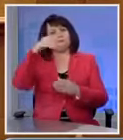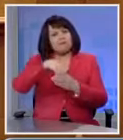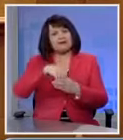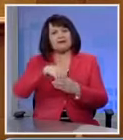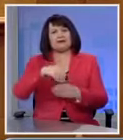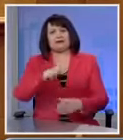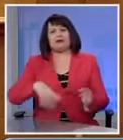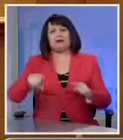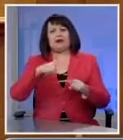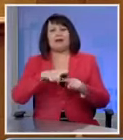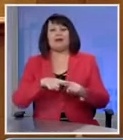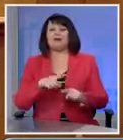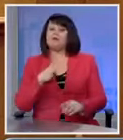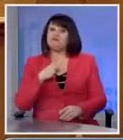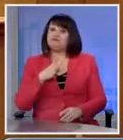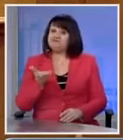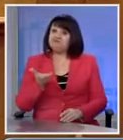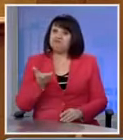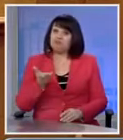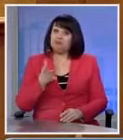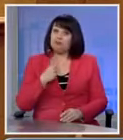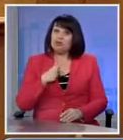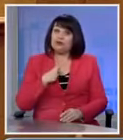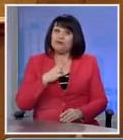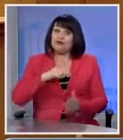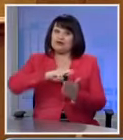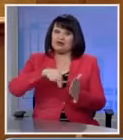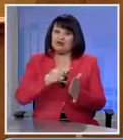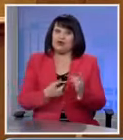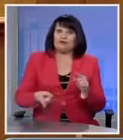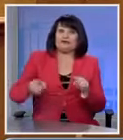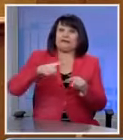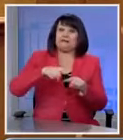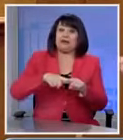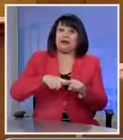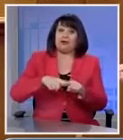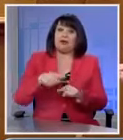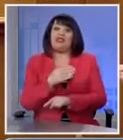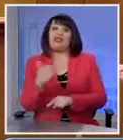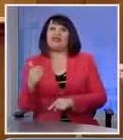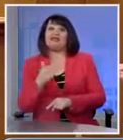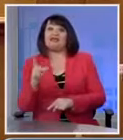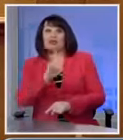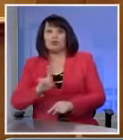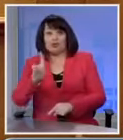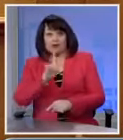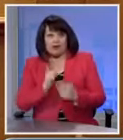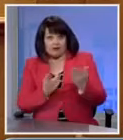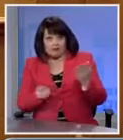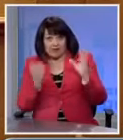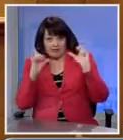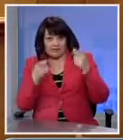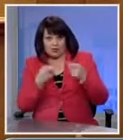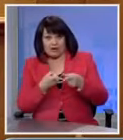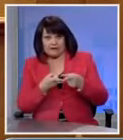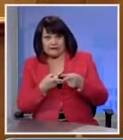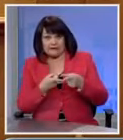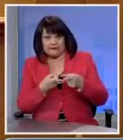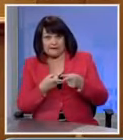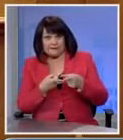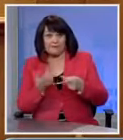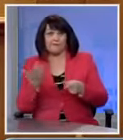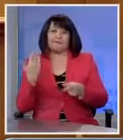Προτιμάτε ενδεχομένως το ρόλο του συμπληρώματος της δεξιάς του κ. Μητσοτάκη, όπως είχατε προτιμήσει